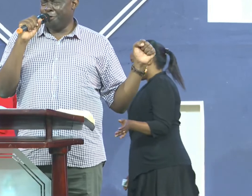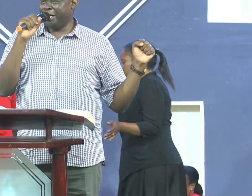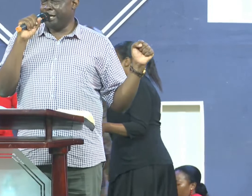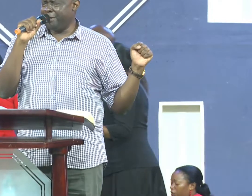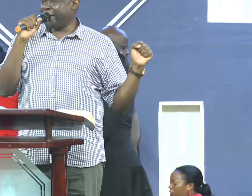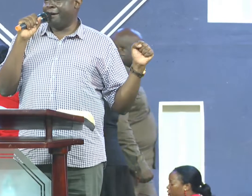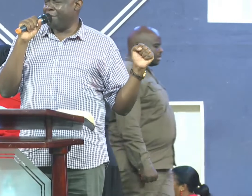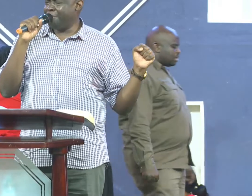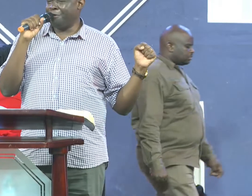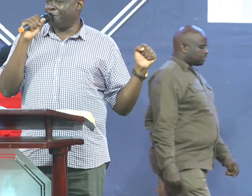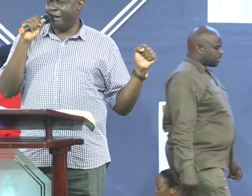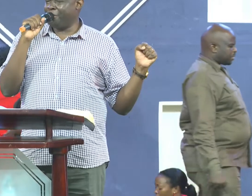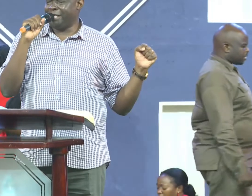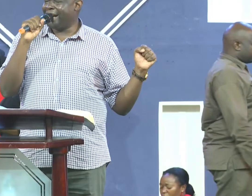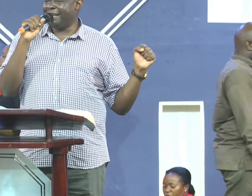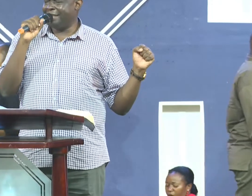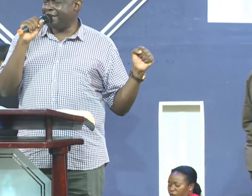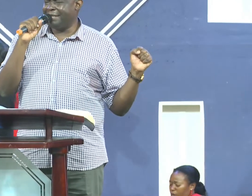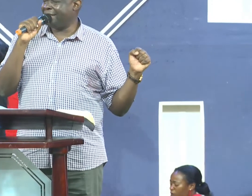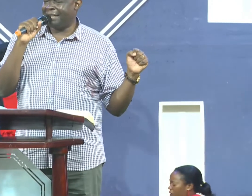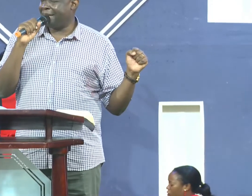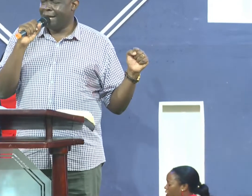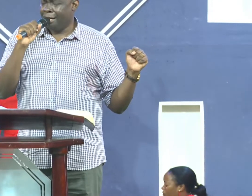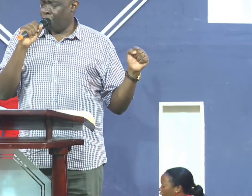embunyenye n'oyogera ebigambo eby'obulamu gyale